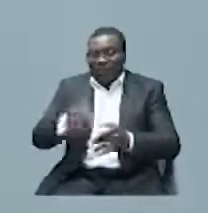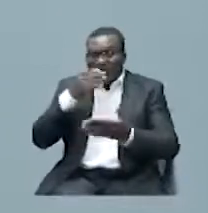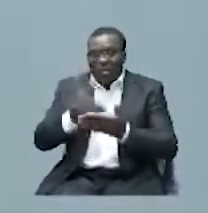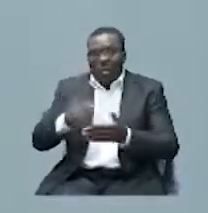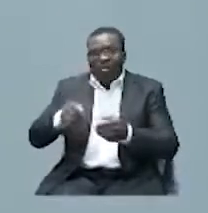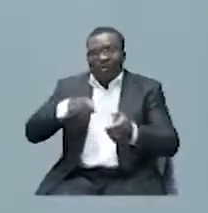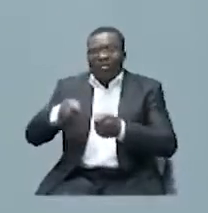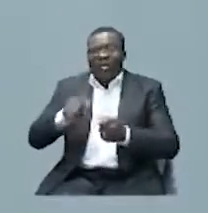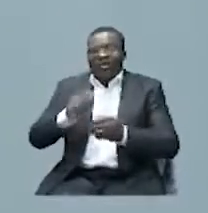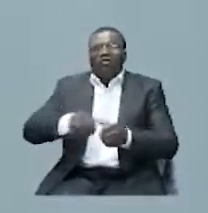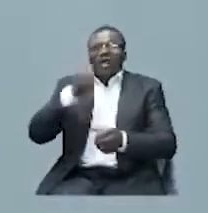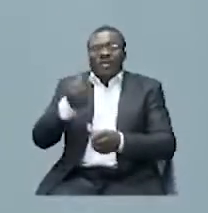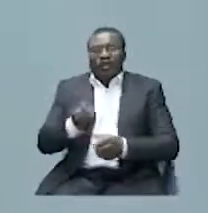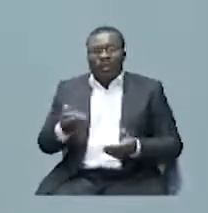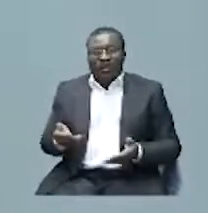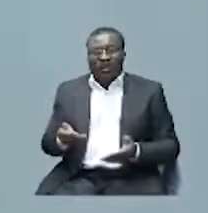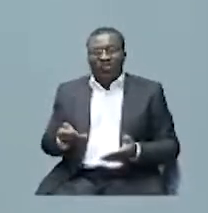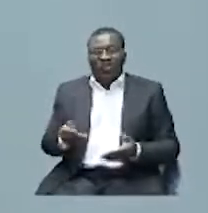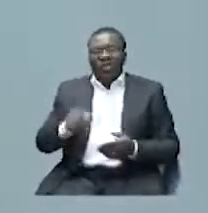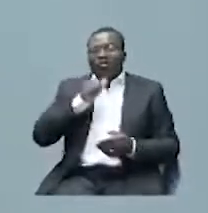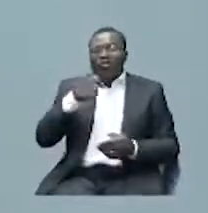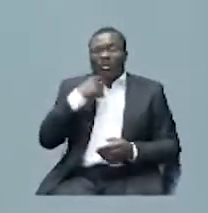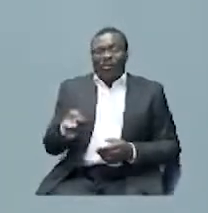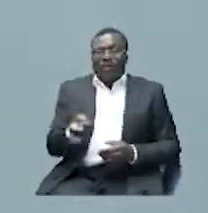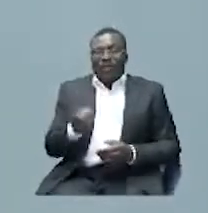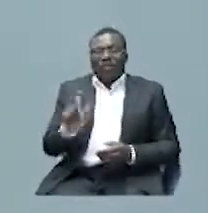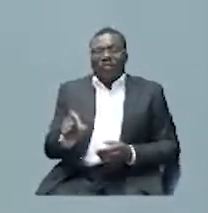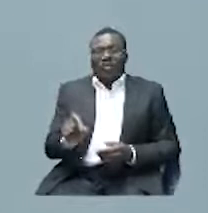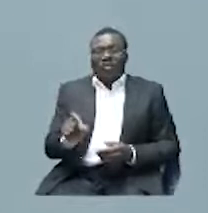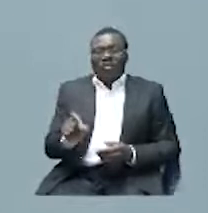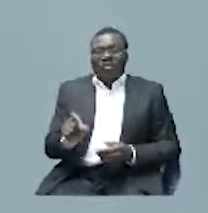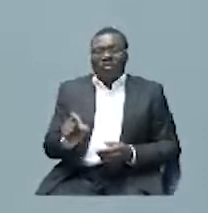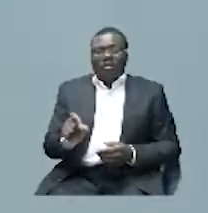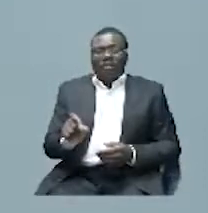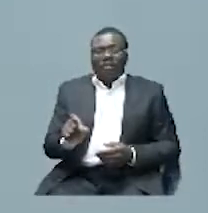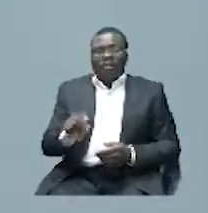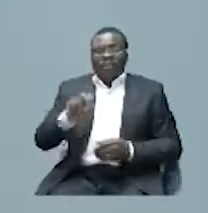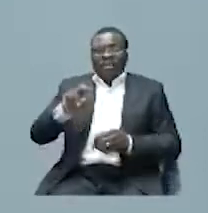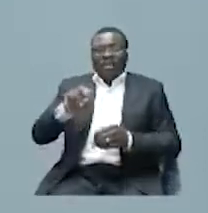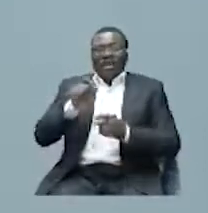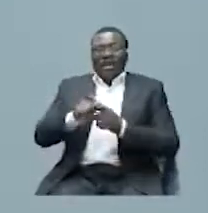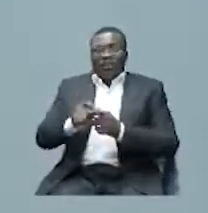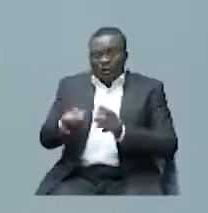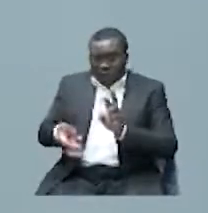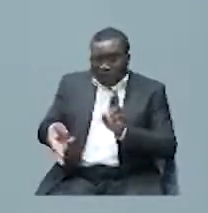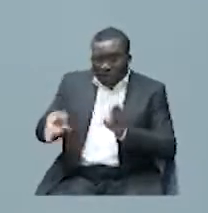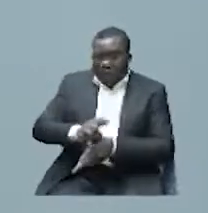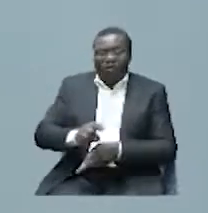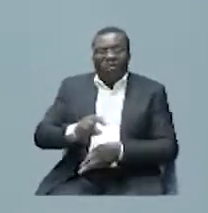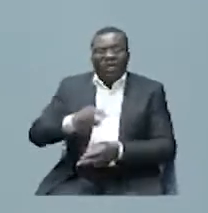nous allons l'instaurer. Parce que vous ne pouvez pas me dire que la notion de renouvellement du